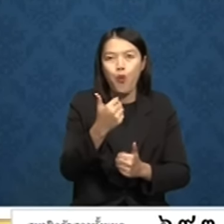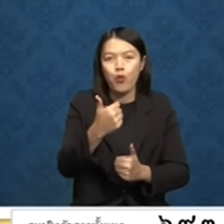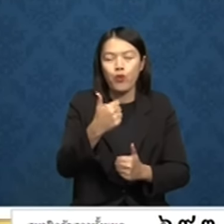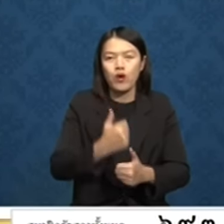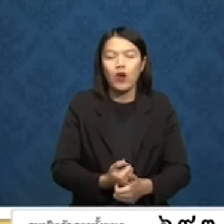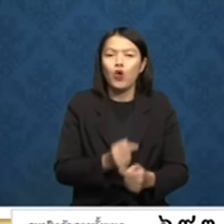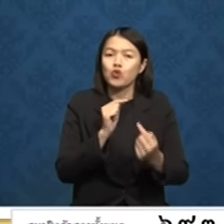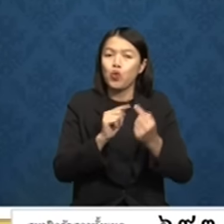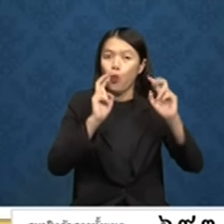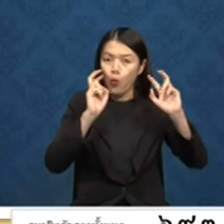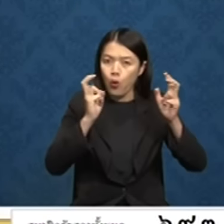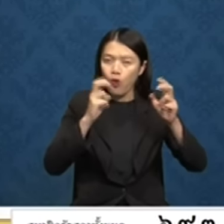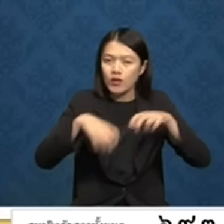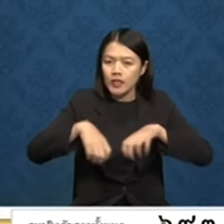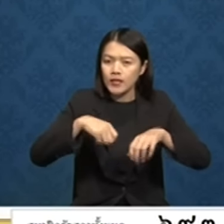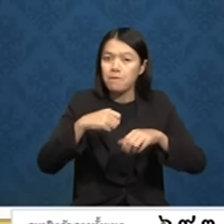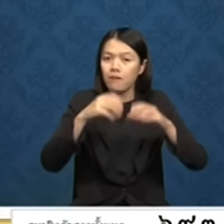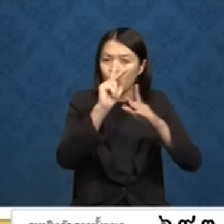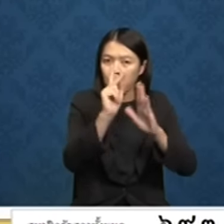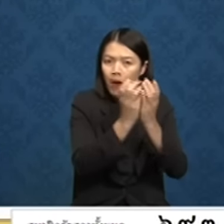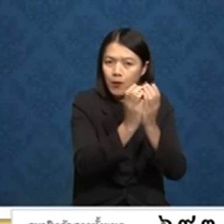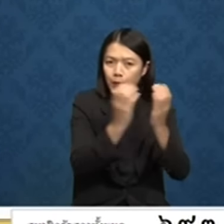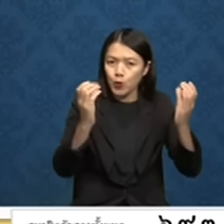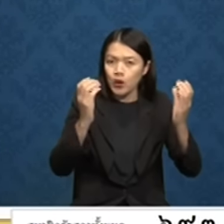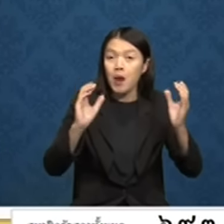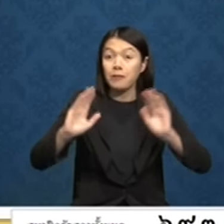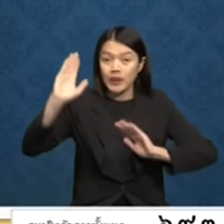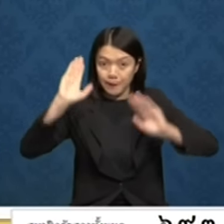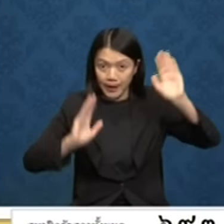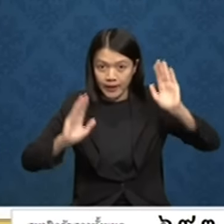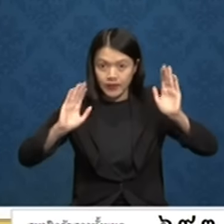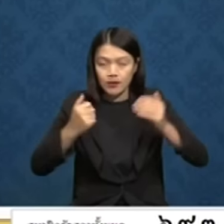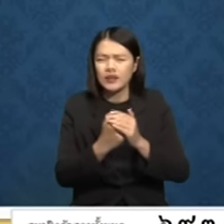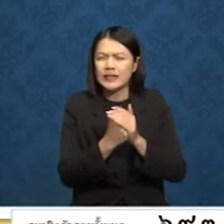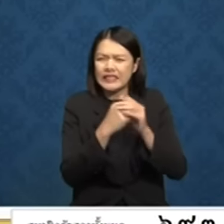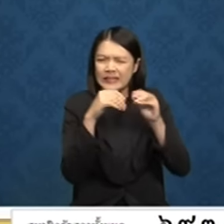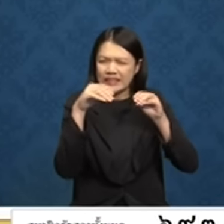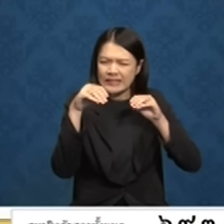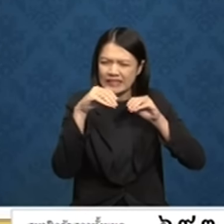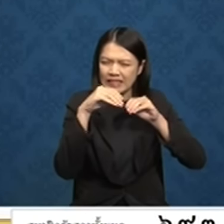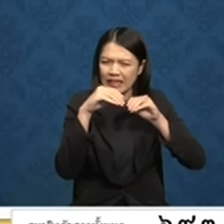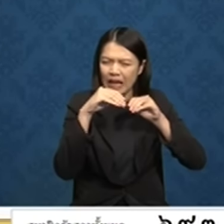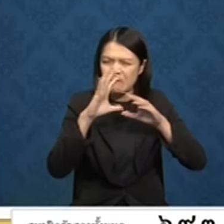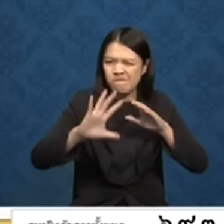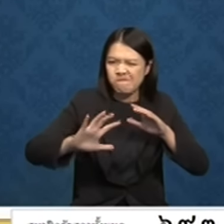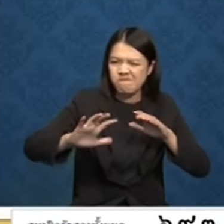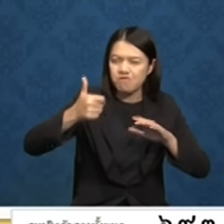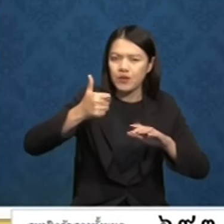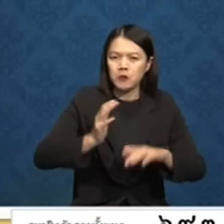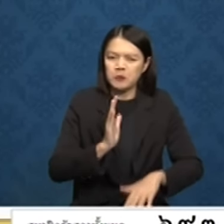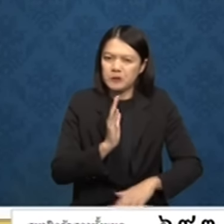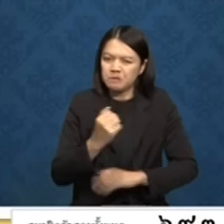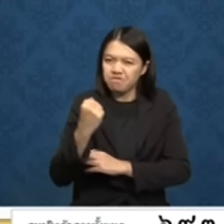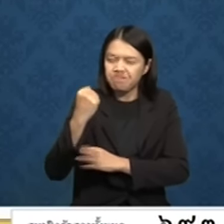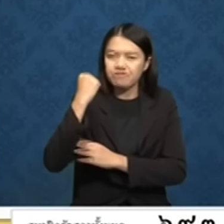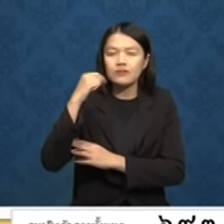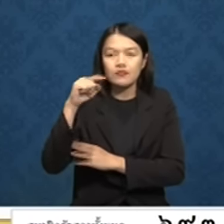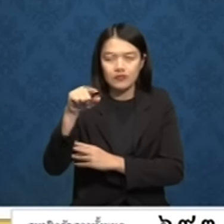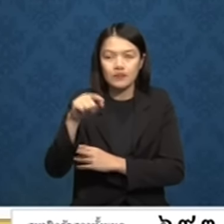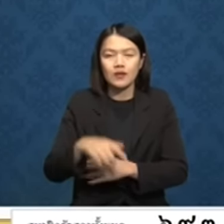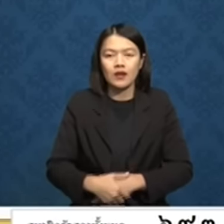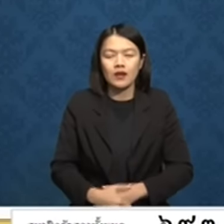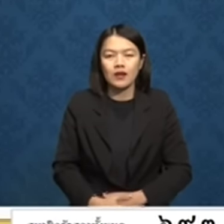ประเด็นที่เกี่ยวข้องกับการจัดทำรัฐธรรมนูญที่เป็นประชาธิปไตยมันวางอยู่ใกล้ๆกับการฟื้นฟูหลักนิติธรรมที่เข้มแข็งแล้ววาง